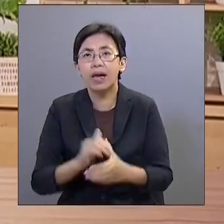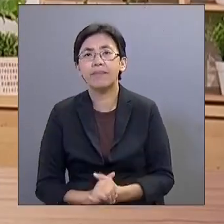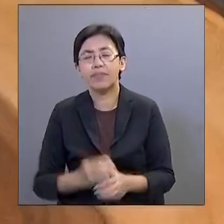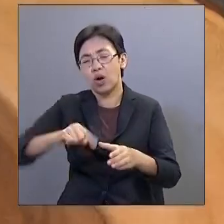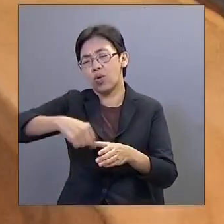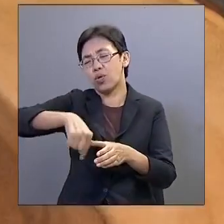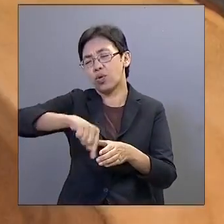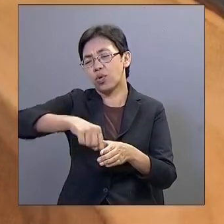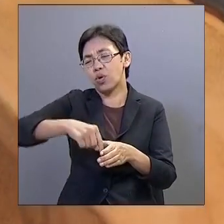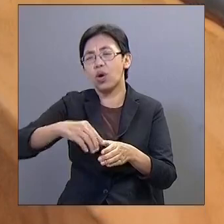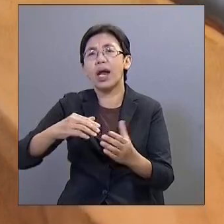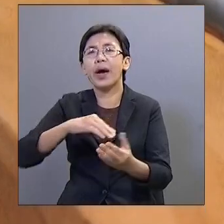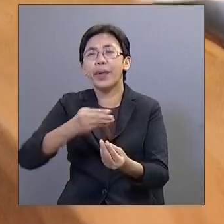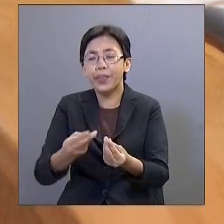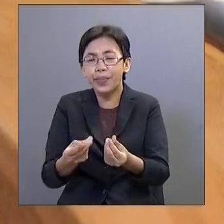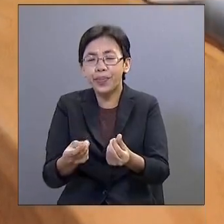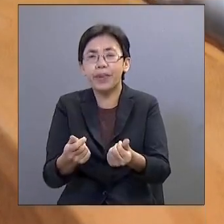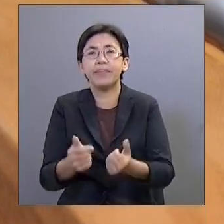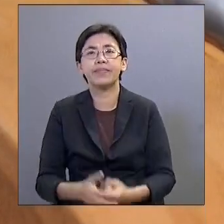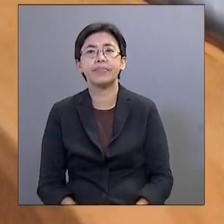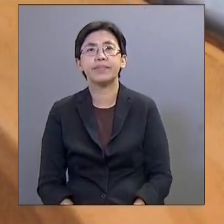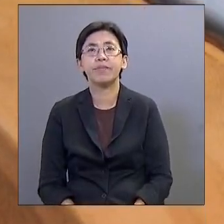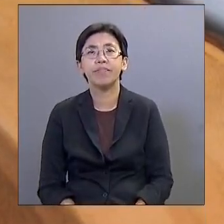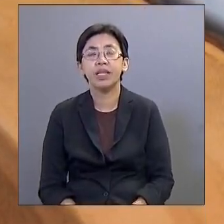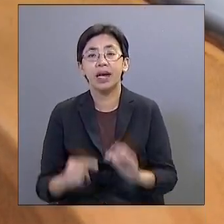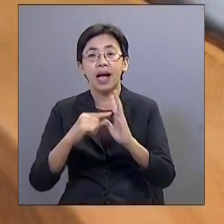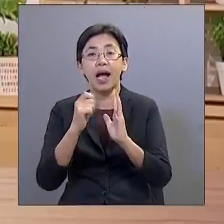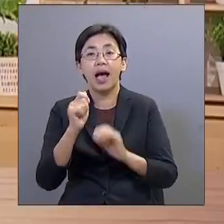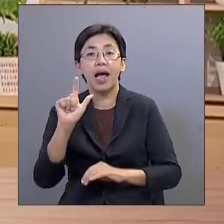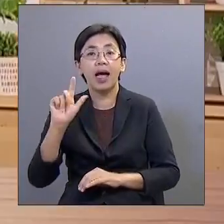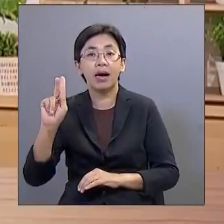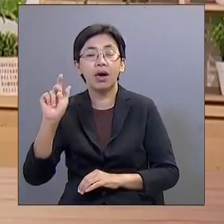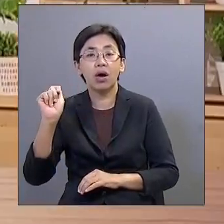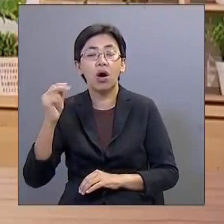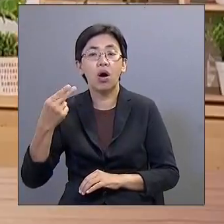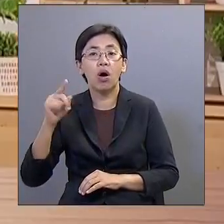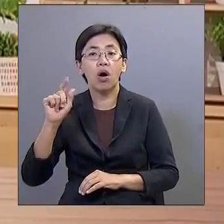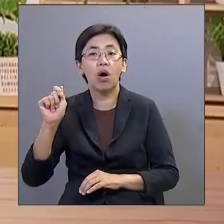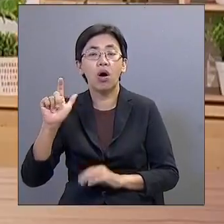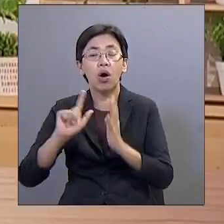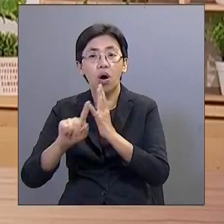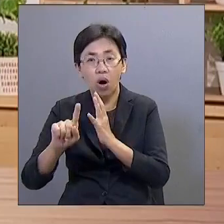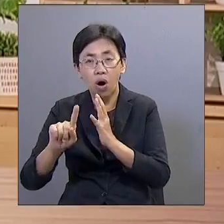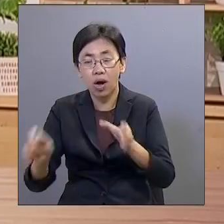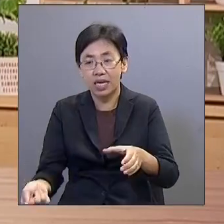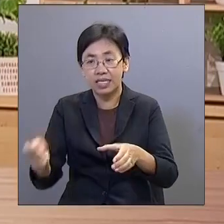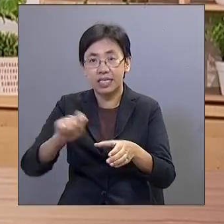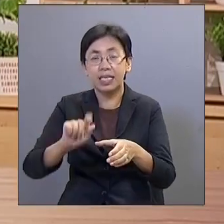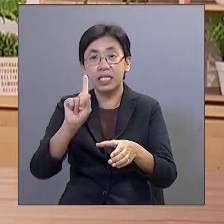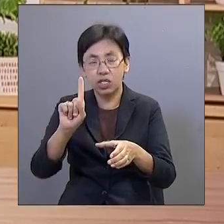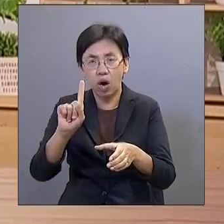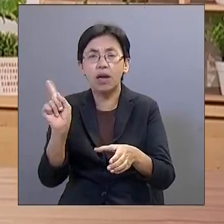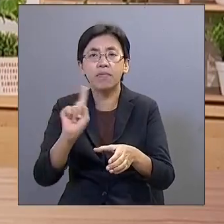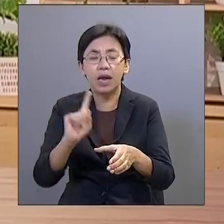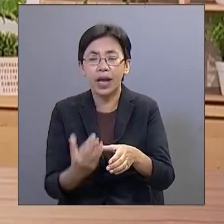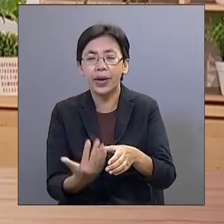ากันอันนี้เป็นแอลกอฮอล์นะคะ1ช้อนแอลกอฮอล์เนี่ยใส่ลงไปนะคะ1ก็คือทําให้มันระเ